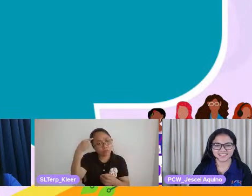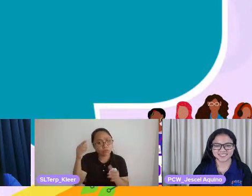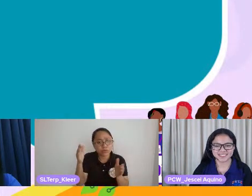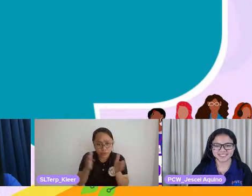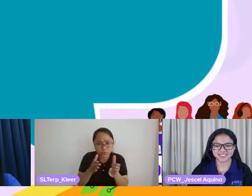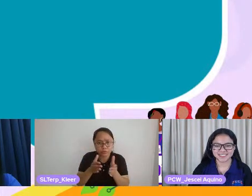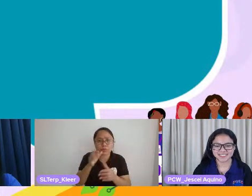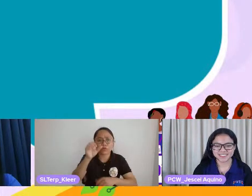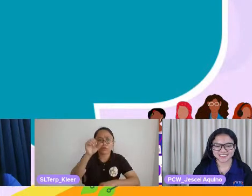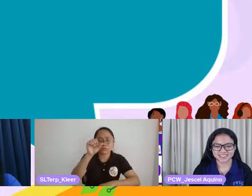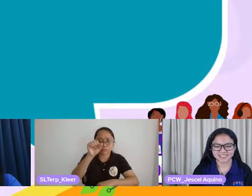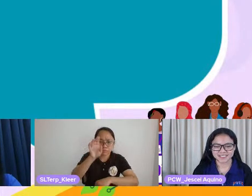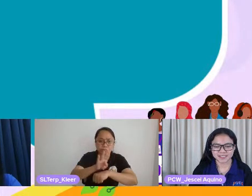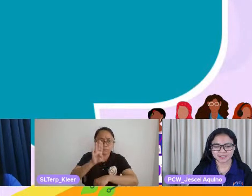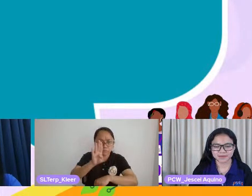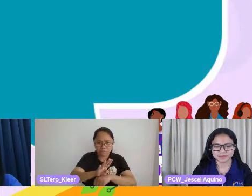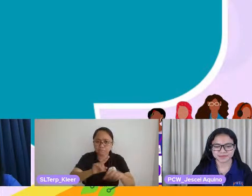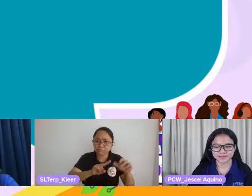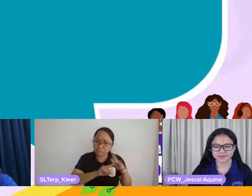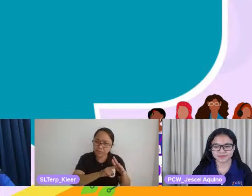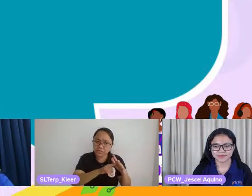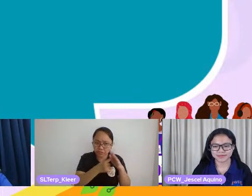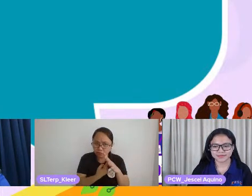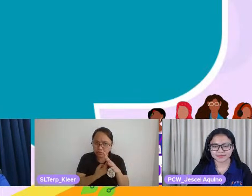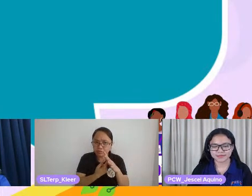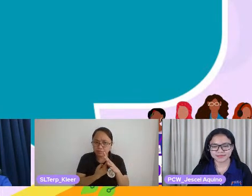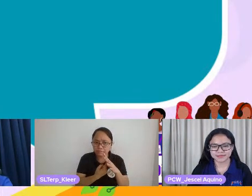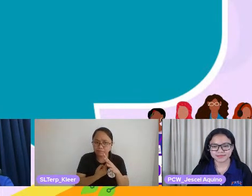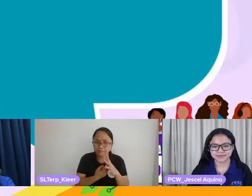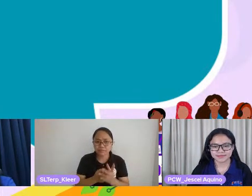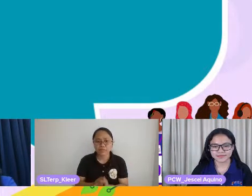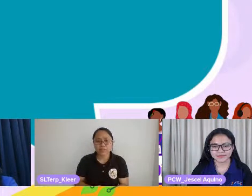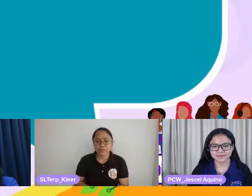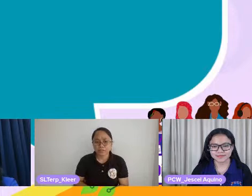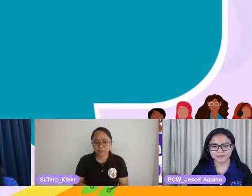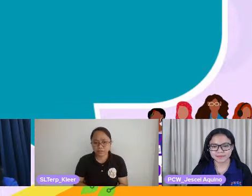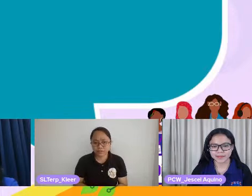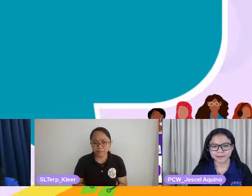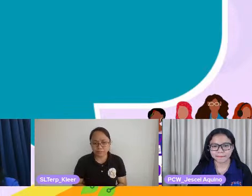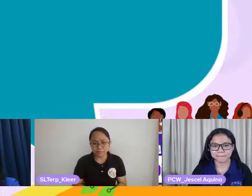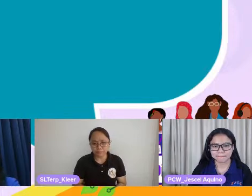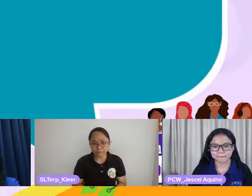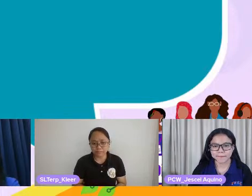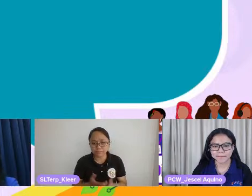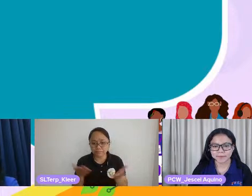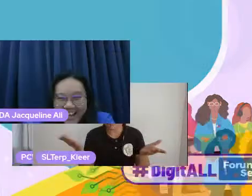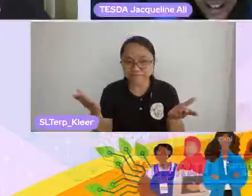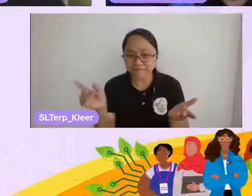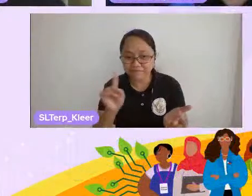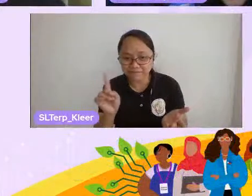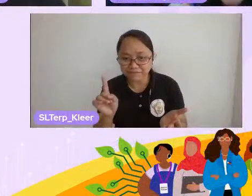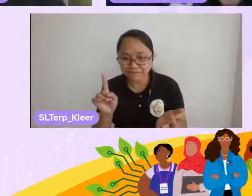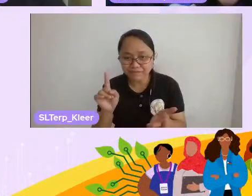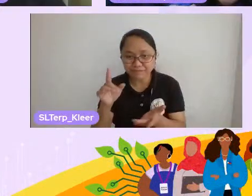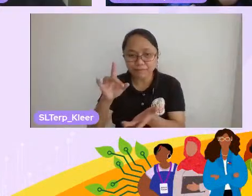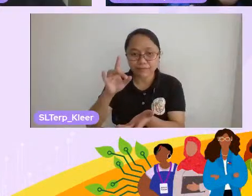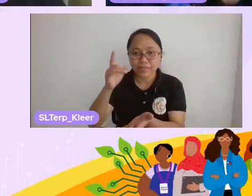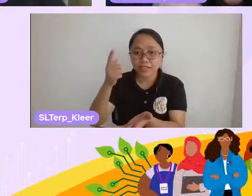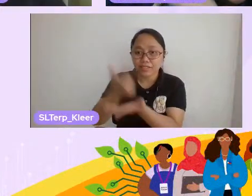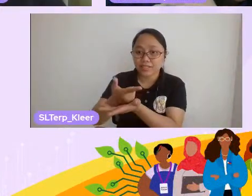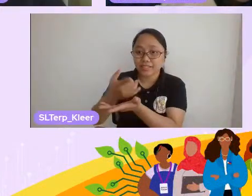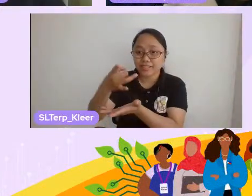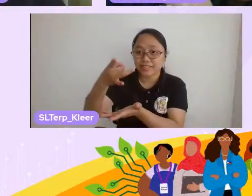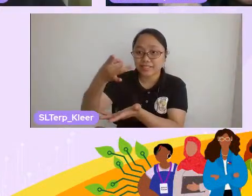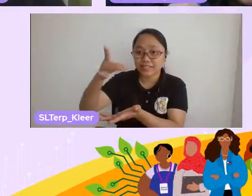TESDA. Hello po. So, kung alam po natin, no, hindi ko na po kasi alam ko ano equivalent ng grade 8, no, pero